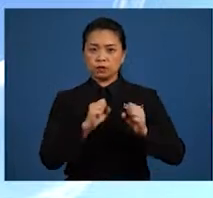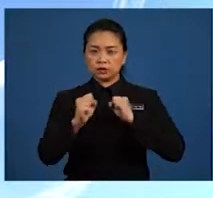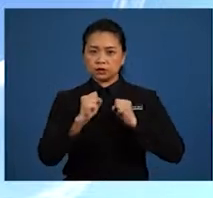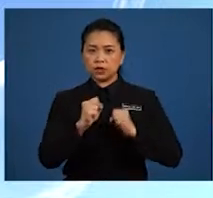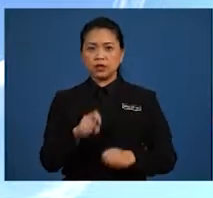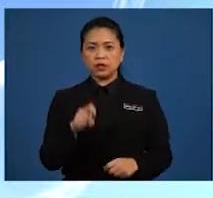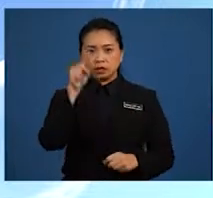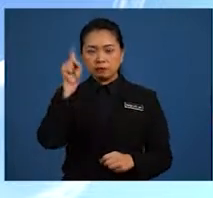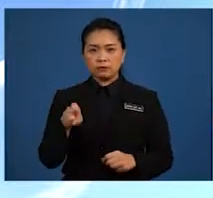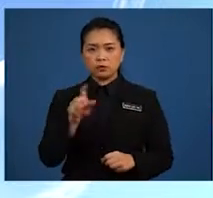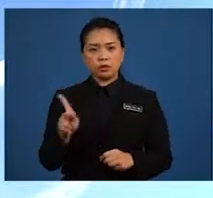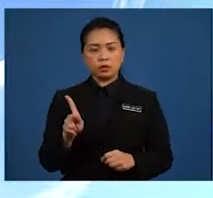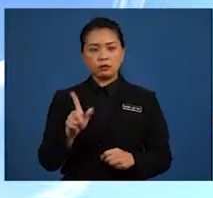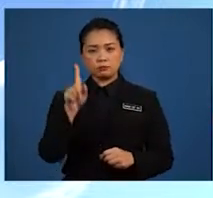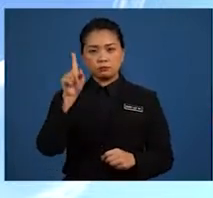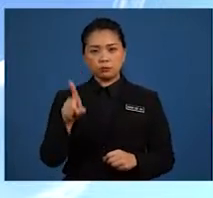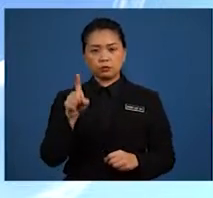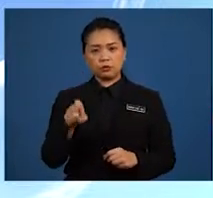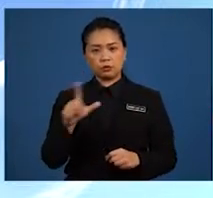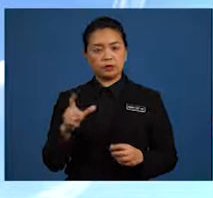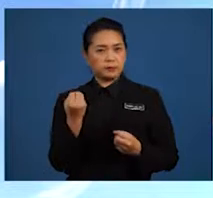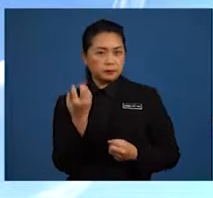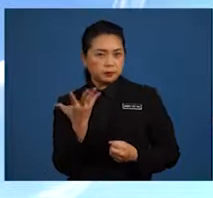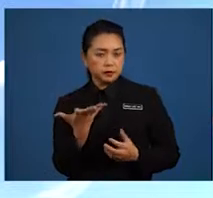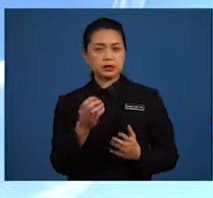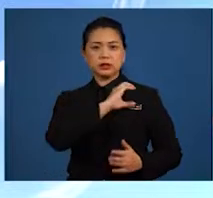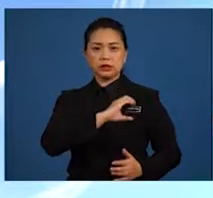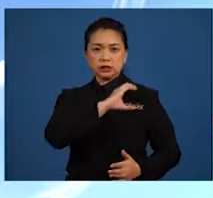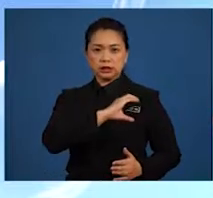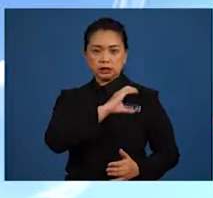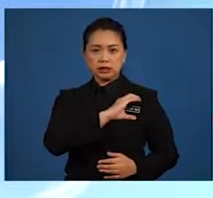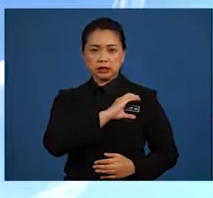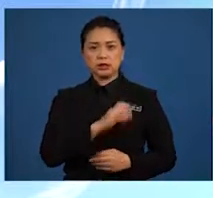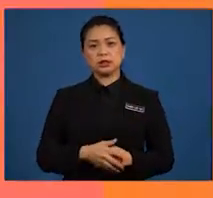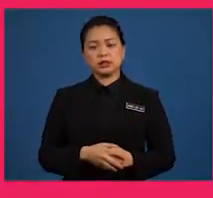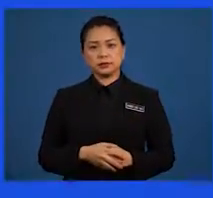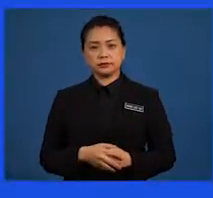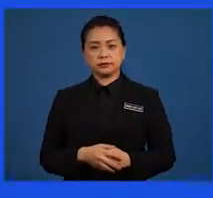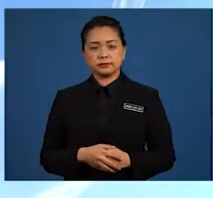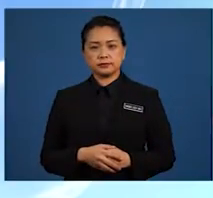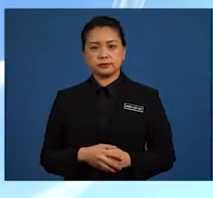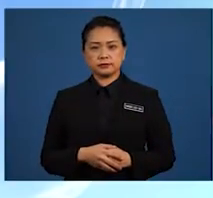perlulah mempunyai beberapa kriteria atau ciri-ciri khusus